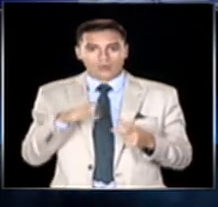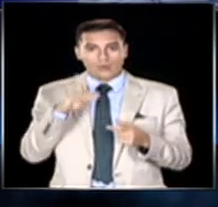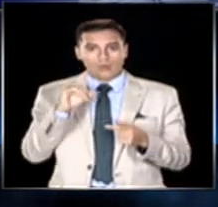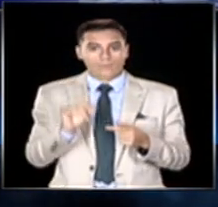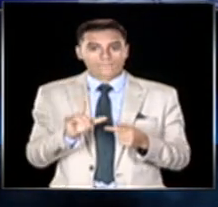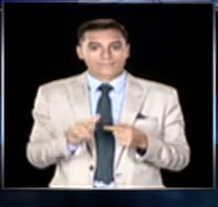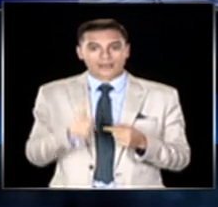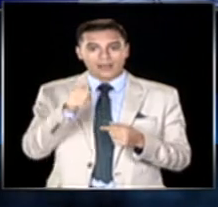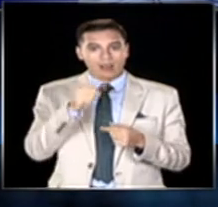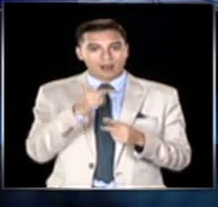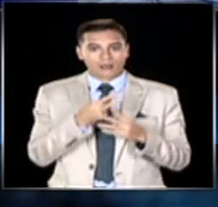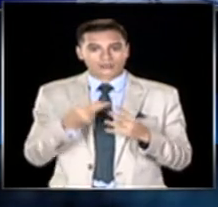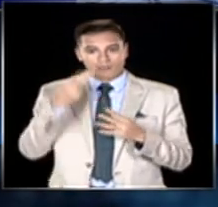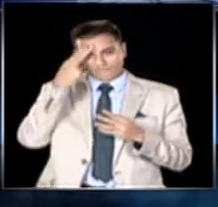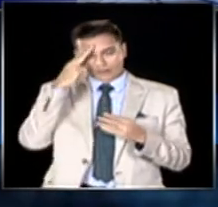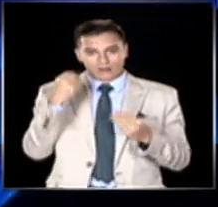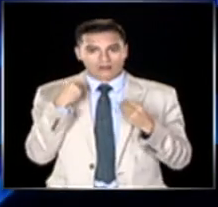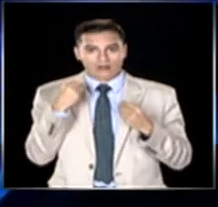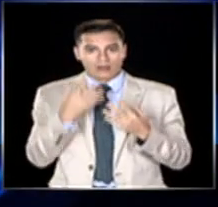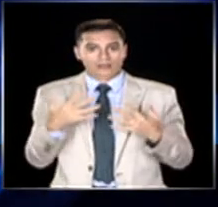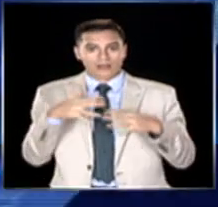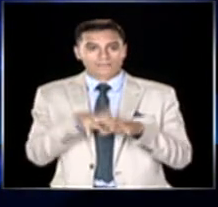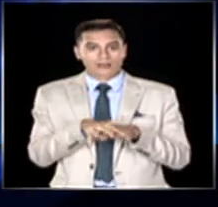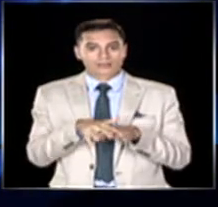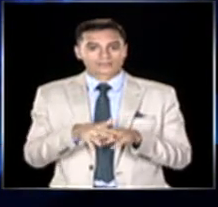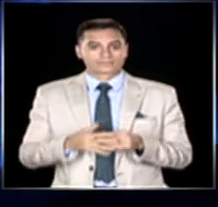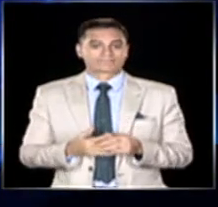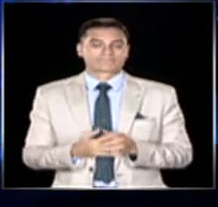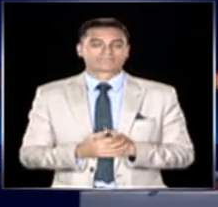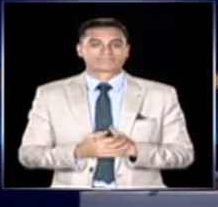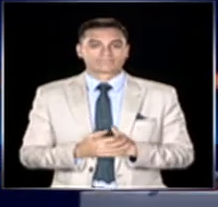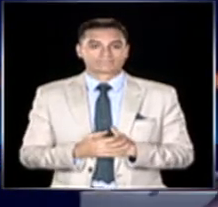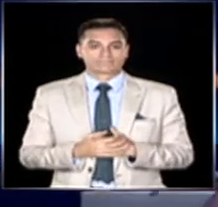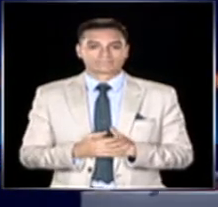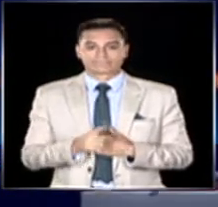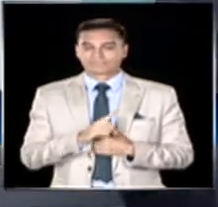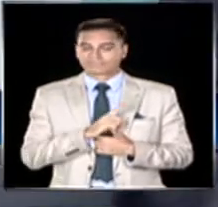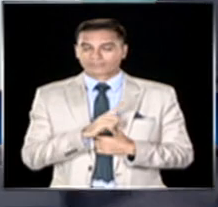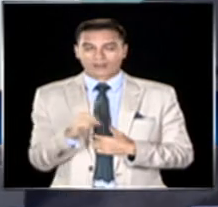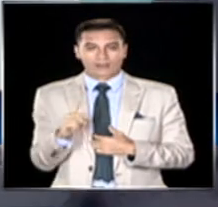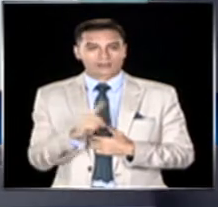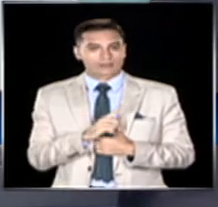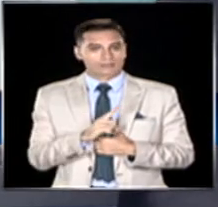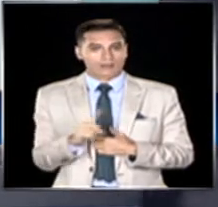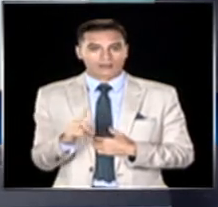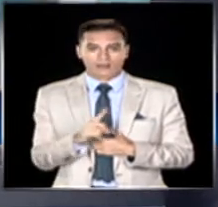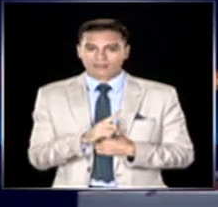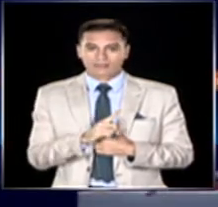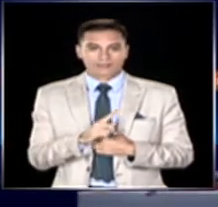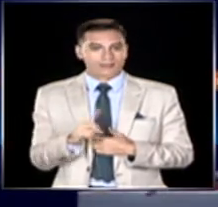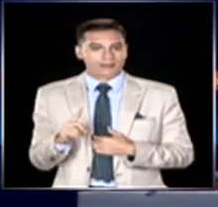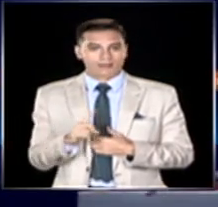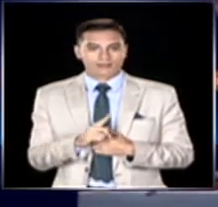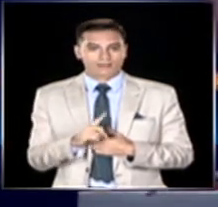كولومبية. غلط. ما هي الرياضة الجماعية التي كان يحترفها؟ لا لا لا، أنا عارفهم كلهم.